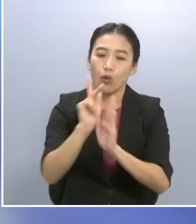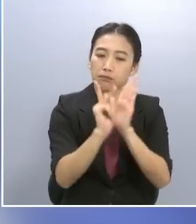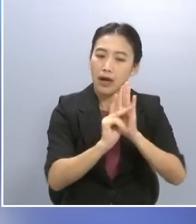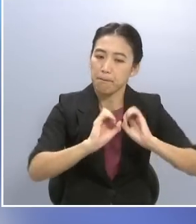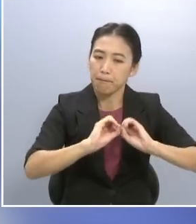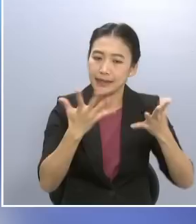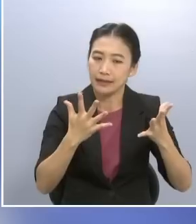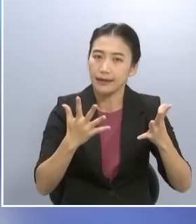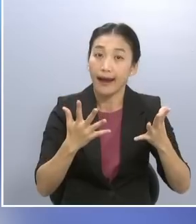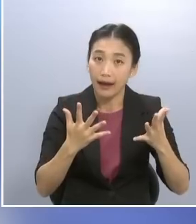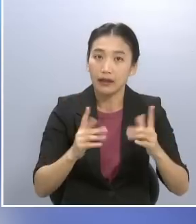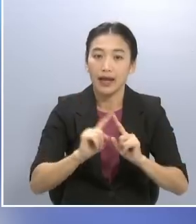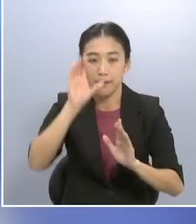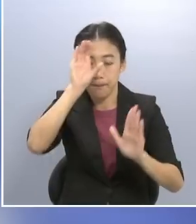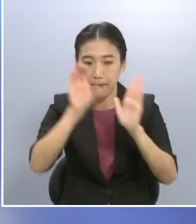ได้ทำนะ